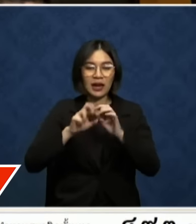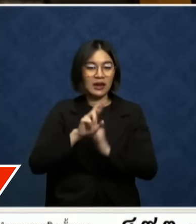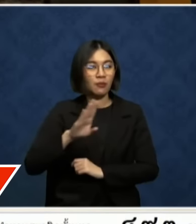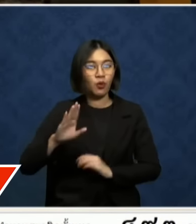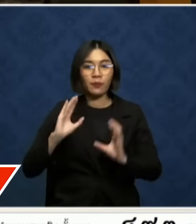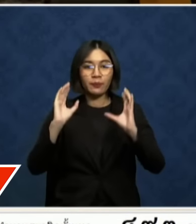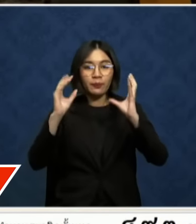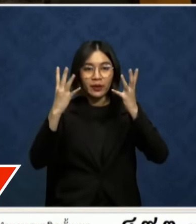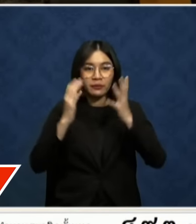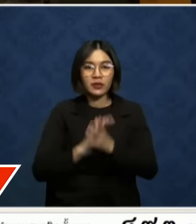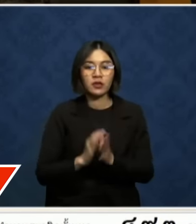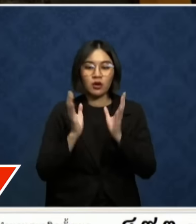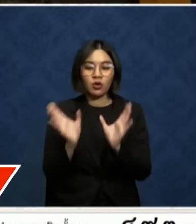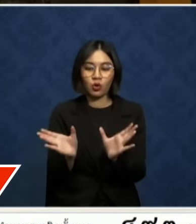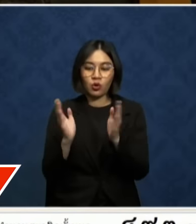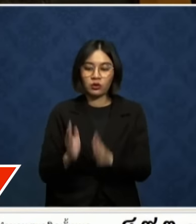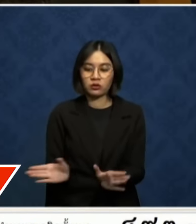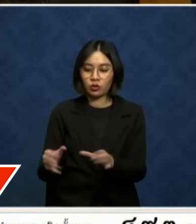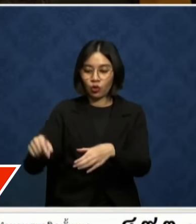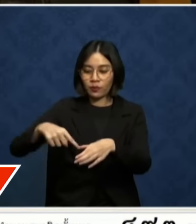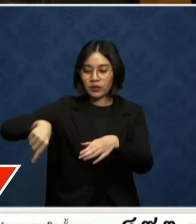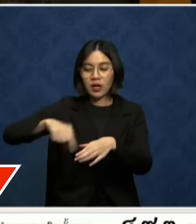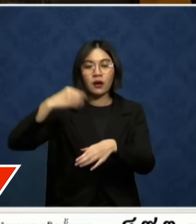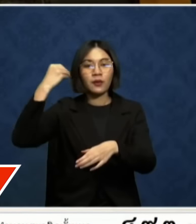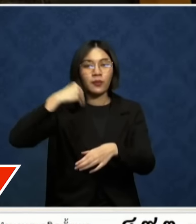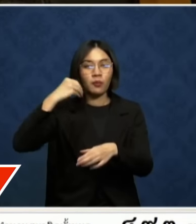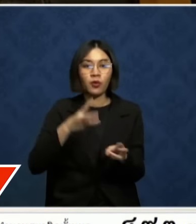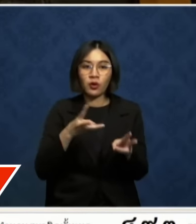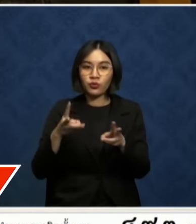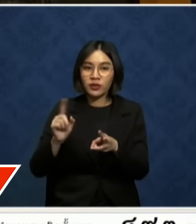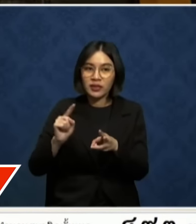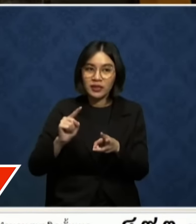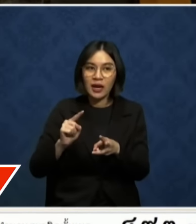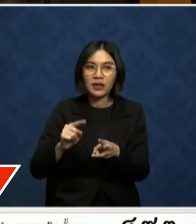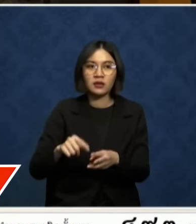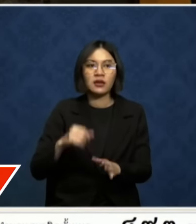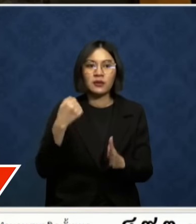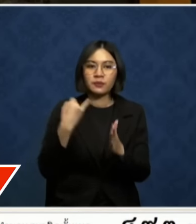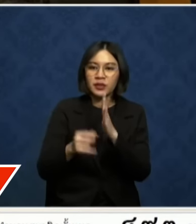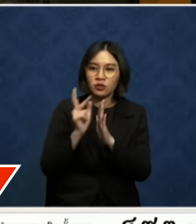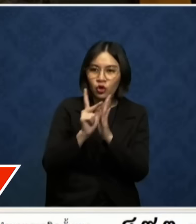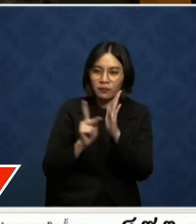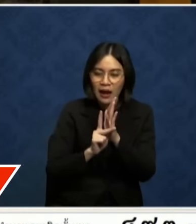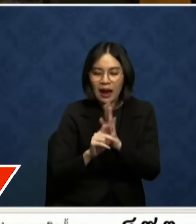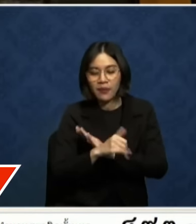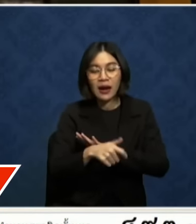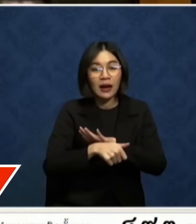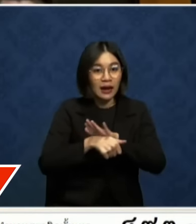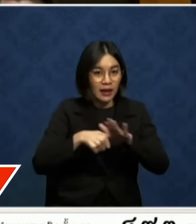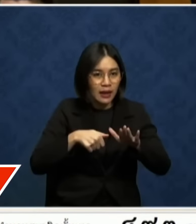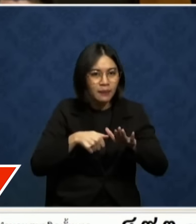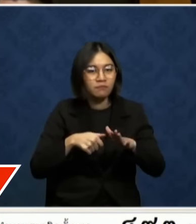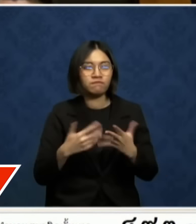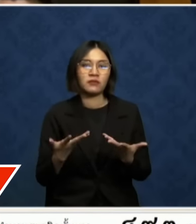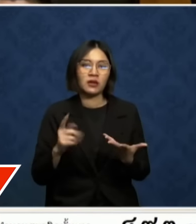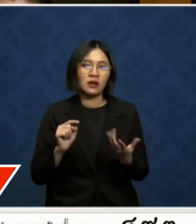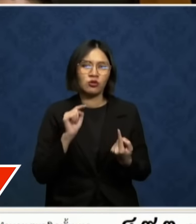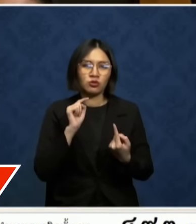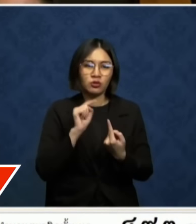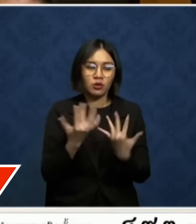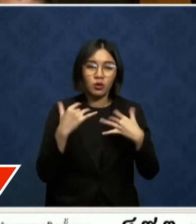นะครับแล้วทำให้คนเหล่านี้เนี่ยหลายครั้งก็ต้องใช้วิธีการนอกกฎหมายหลายครั้งเขาต้องอยู่อย่างซุกซ่อนนะครับไม่สามารถที่จะเข้